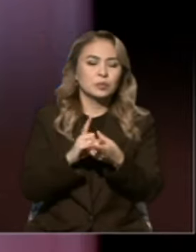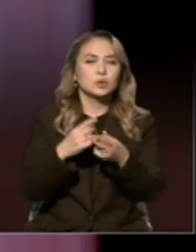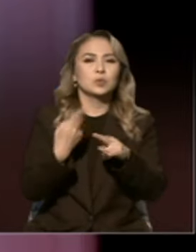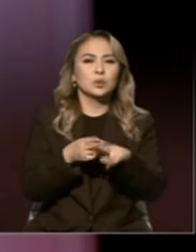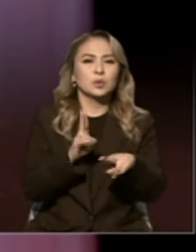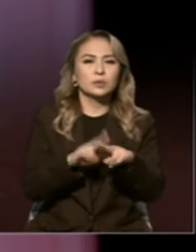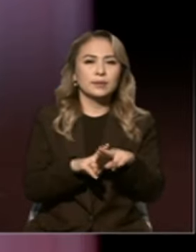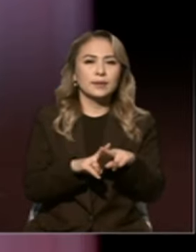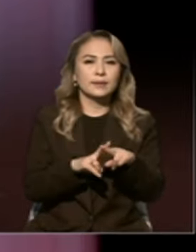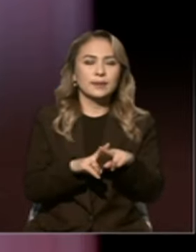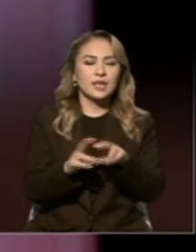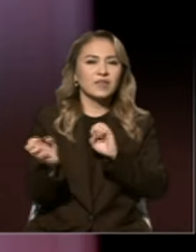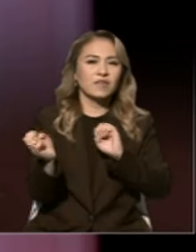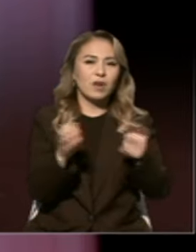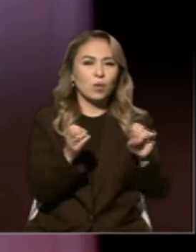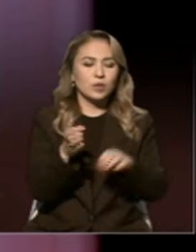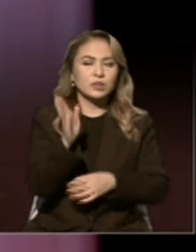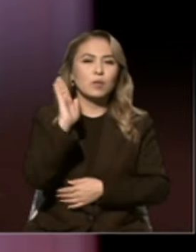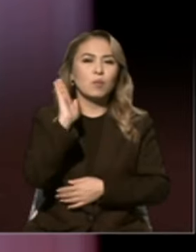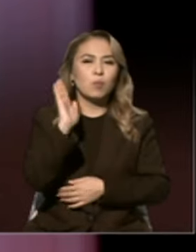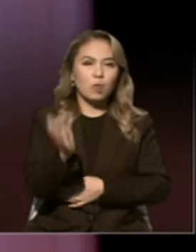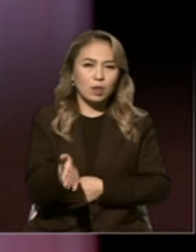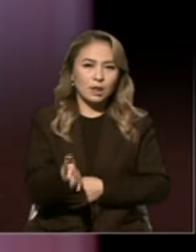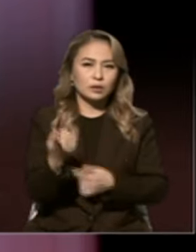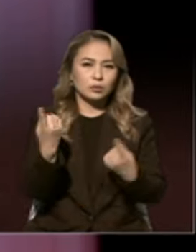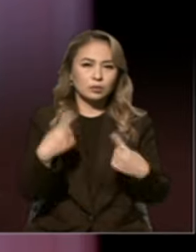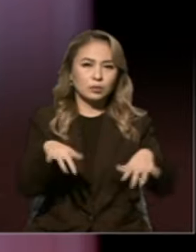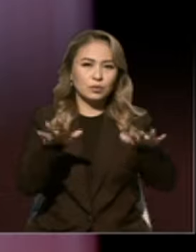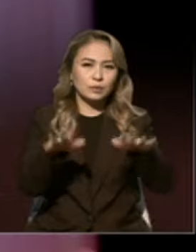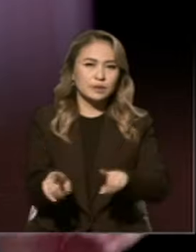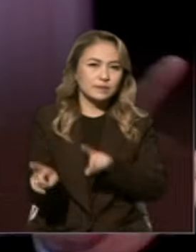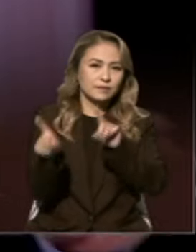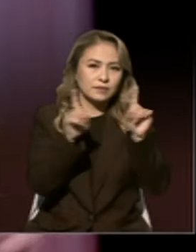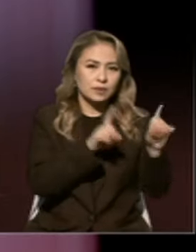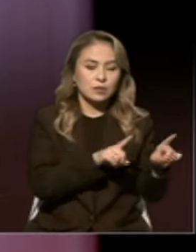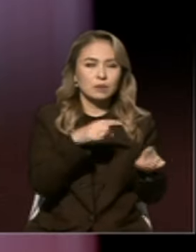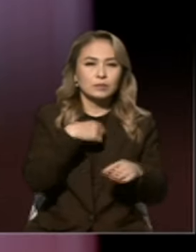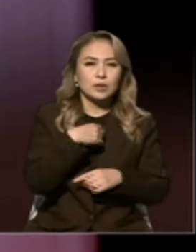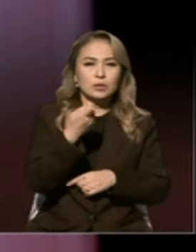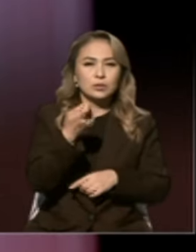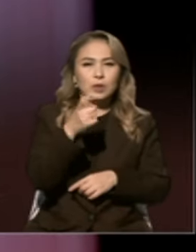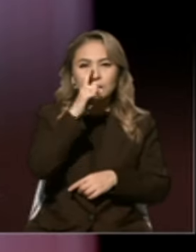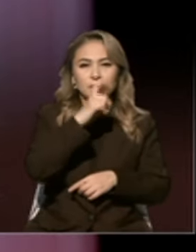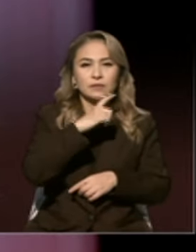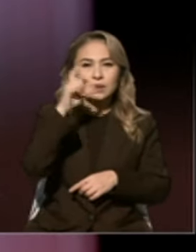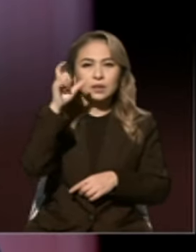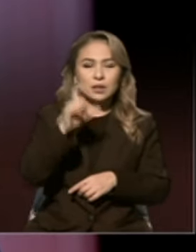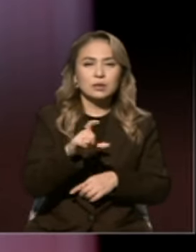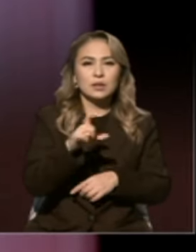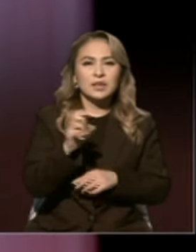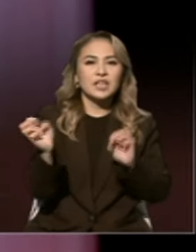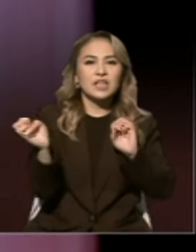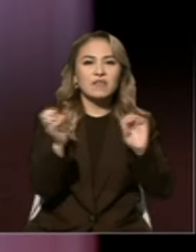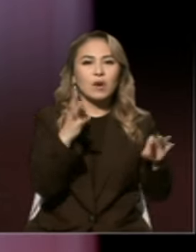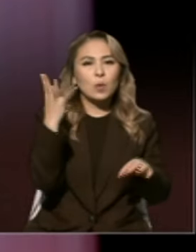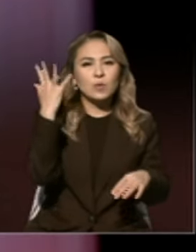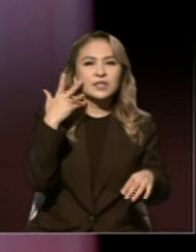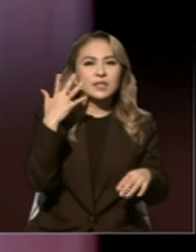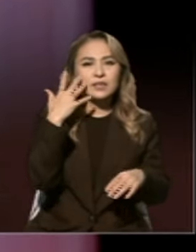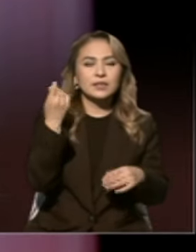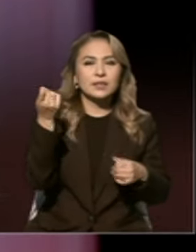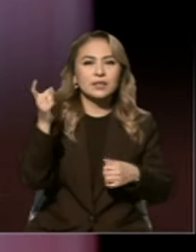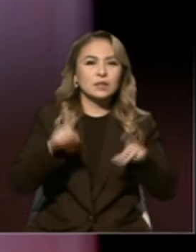да эвакуация болады. Бірақ та менің жаңа түсінбегенім, төтенше жағдайдың азаматы айтты ғой, эвакуация кезінде